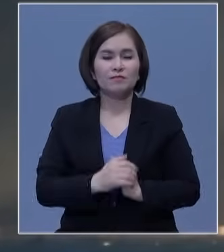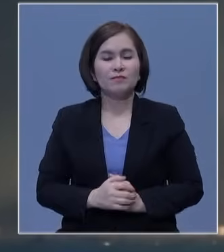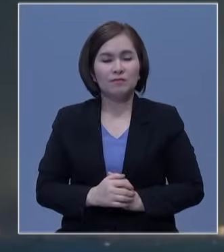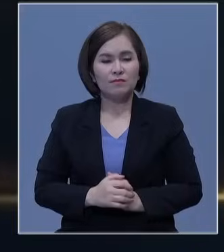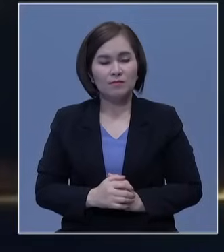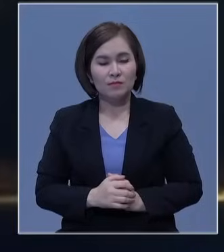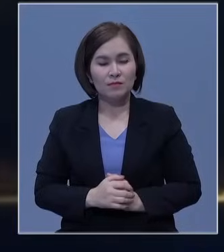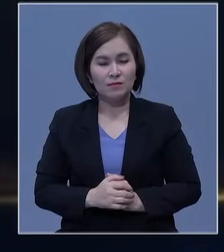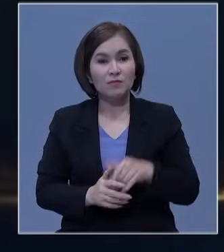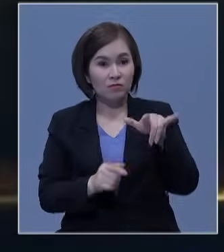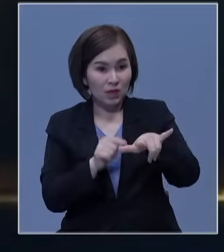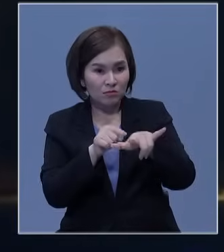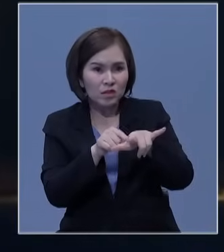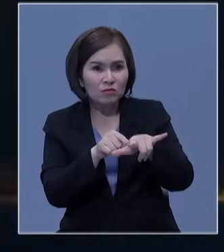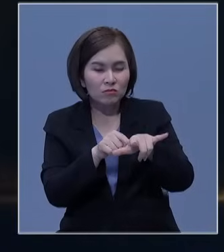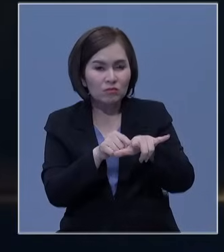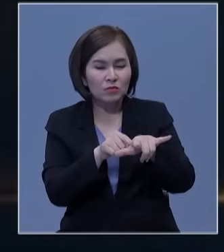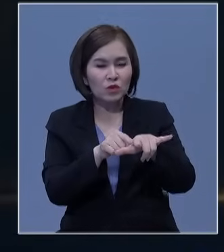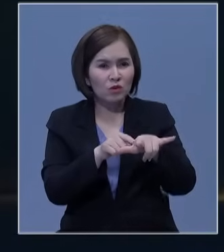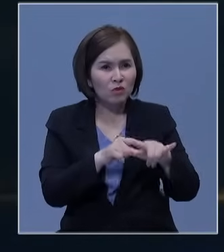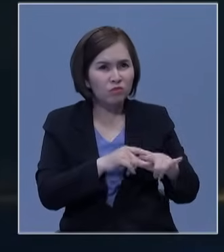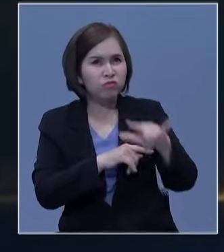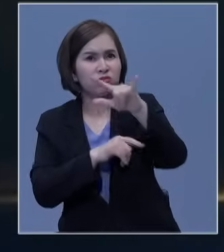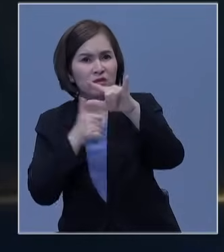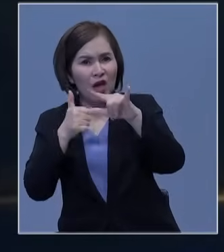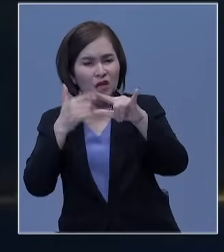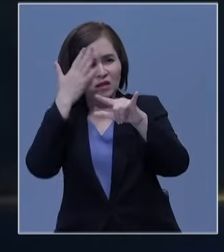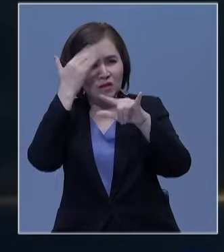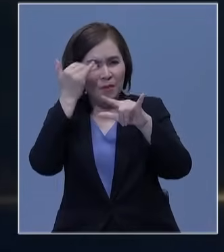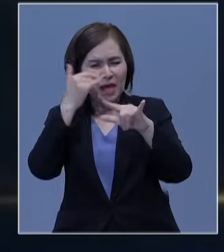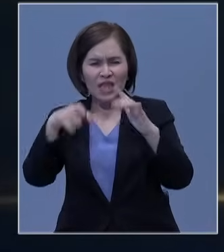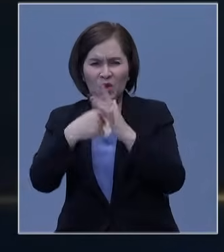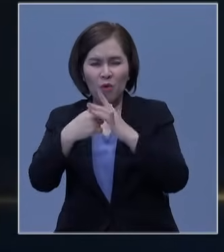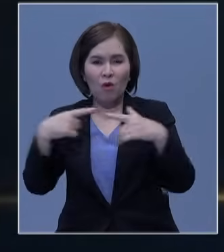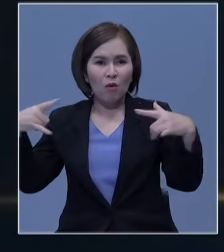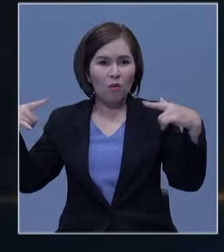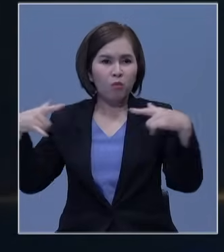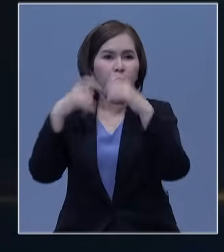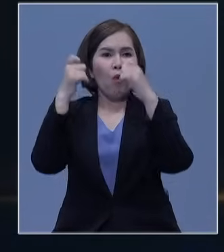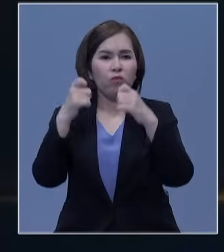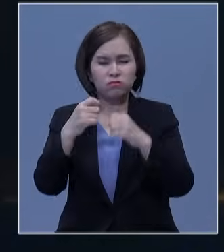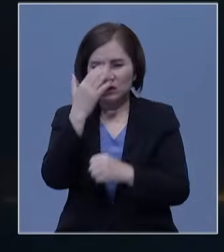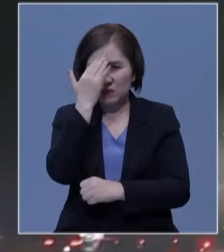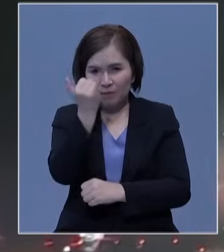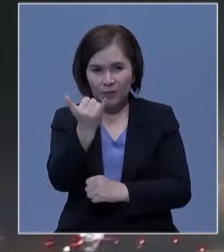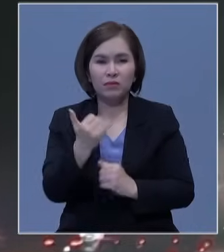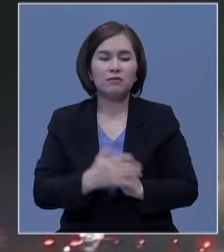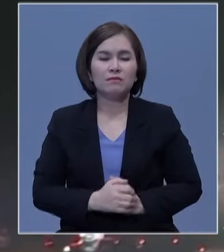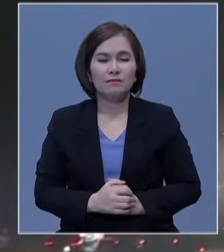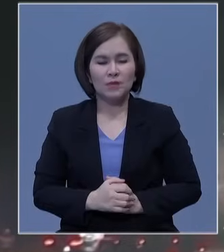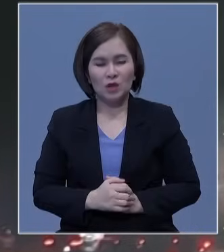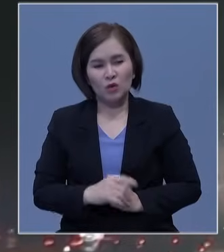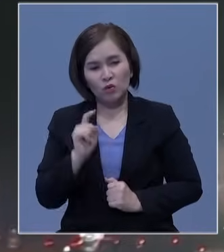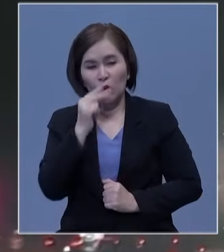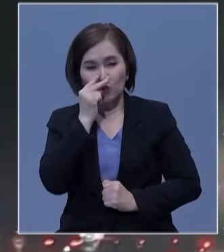รือเครื่องบินหน่วยยามฝั่งเขาสามารถบินขึ้นตอนนั้นได้หรือเปล่าทำไมถึงสวนกันแล้วเกิดการชนกันได้นะคะ